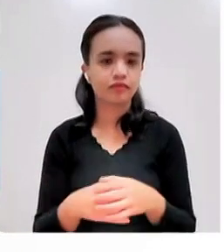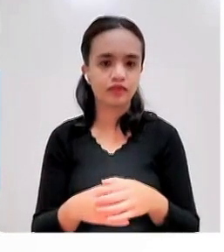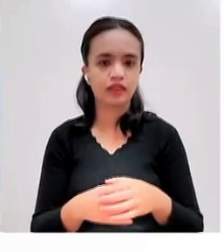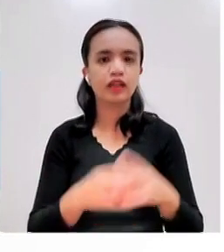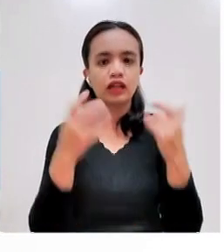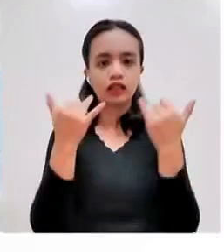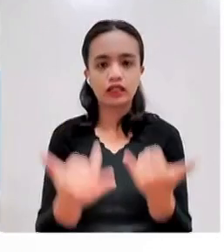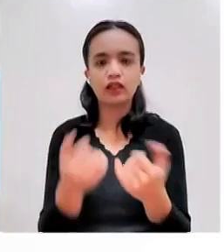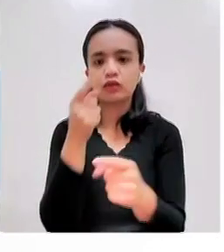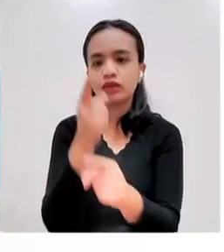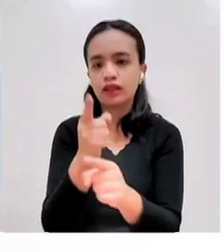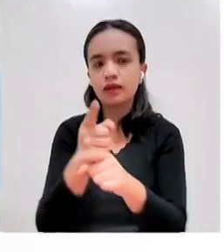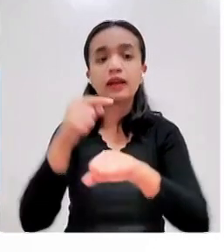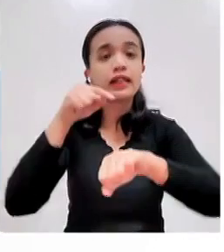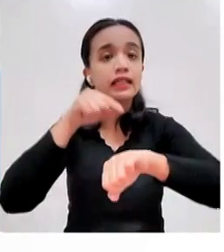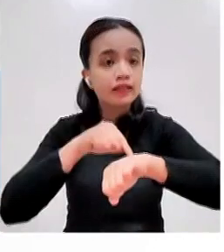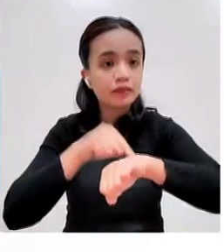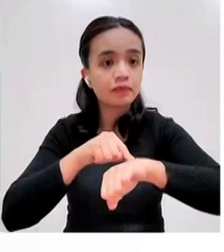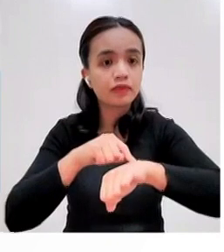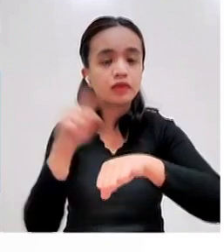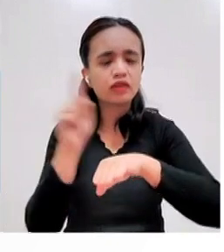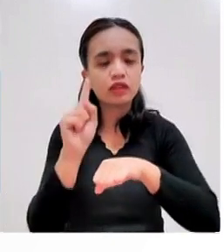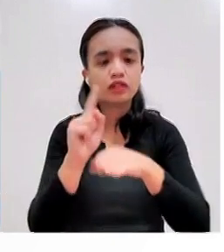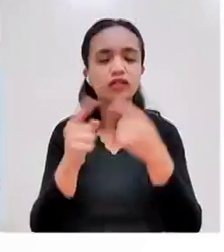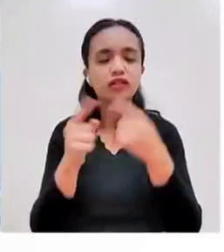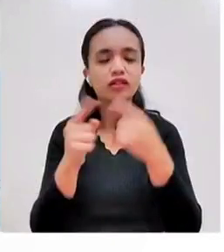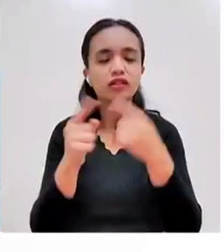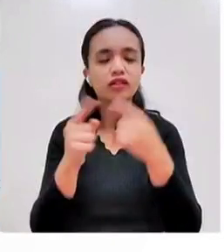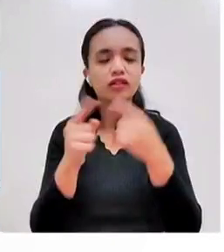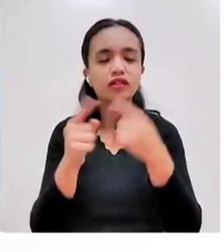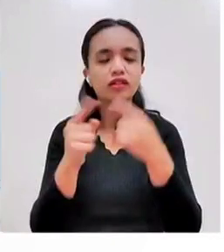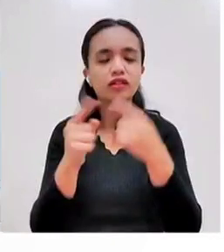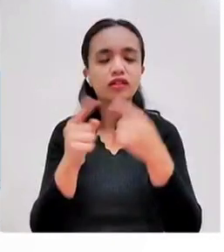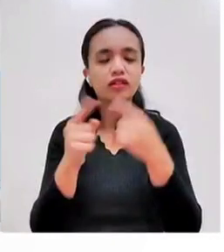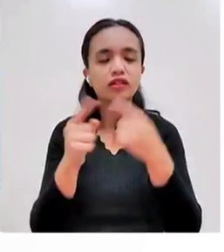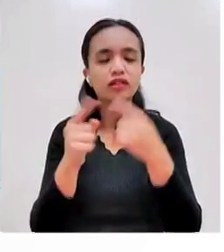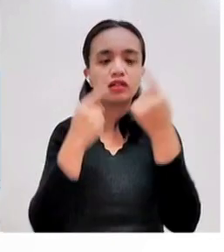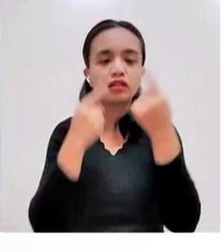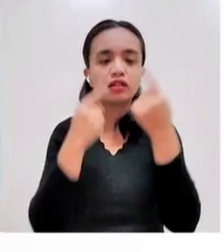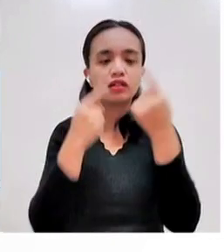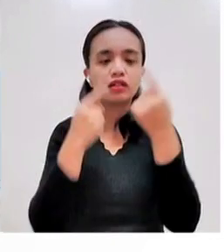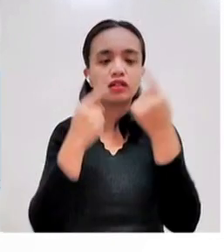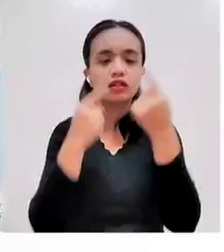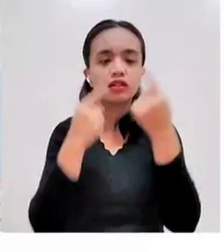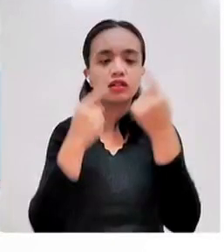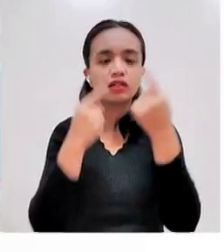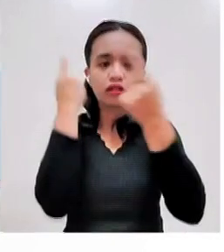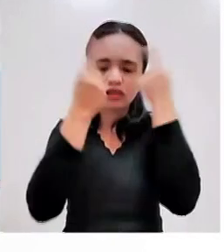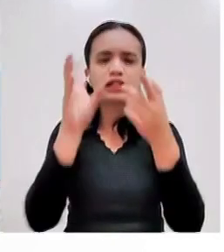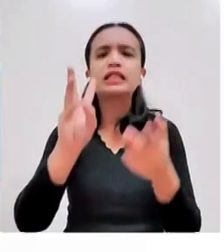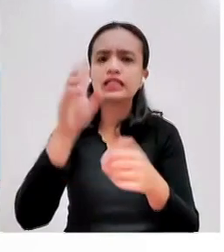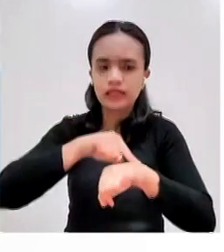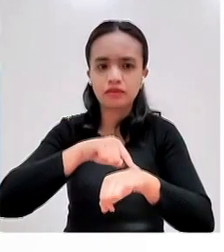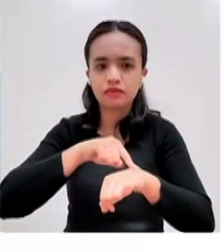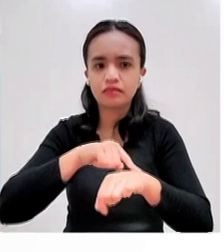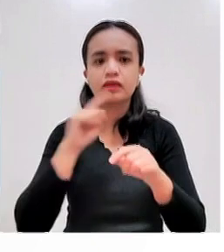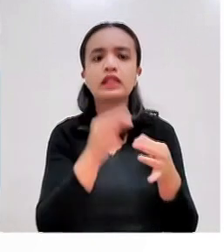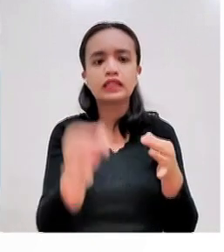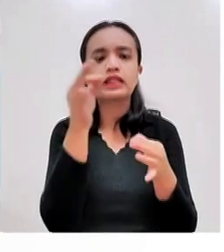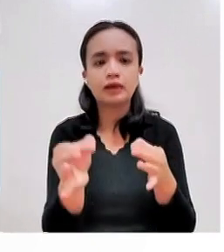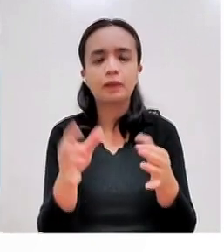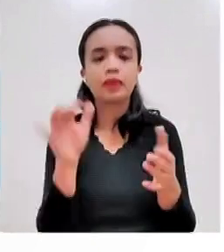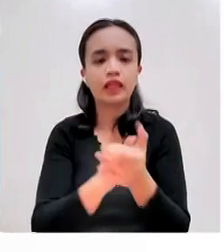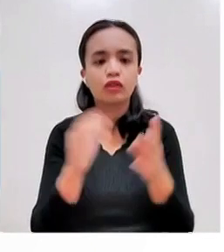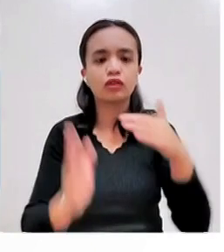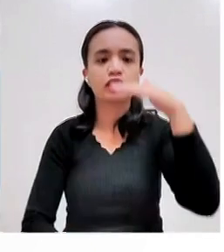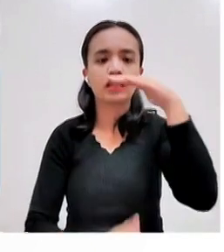na yung kapakanan, 6 na beses na po nating ini-extend ito pong deadline ng consolidation. Kaya final na po itong